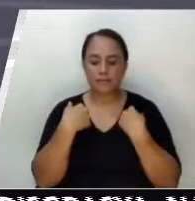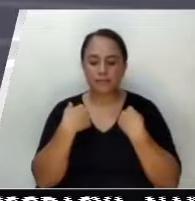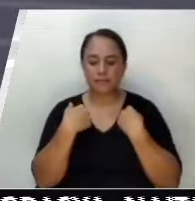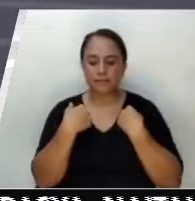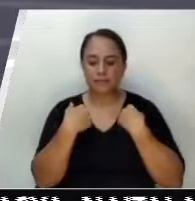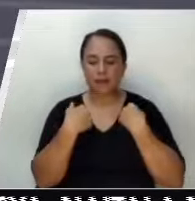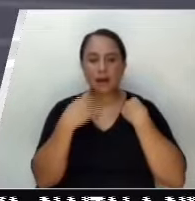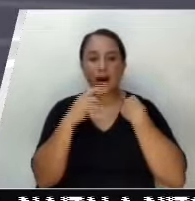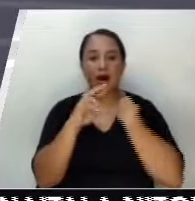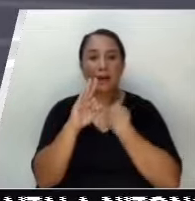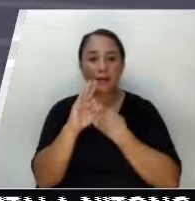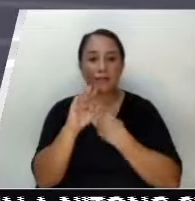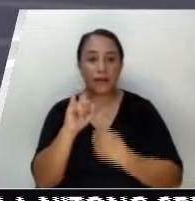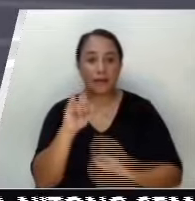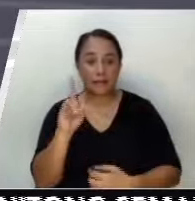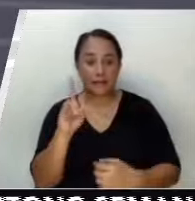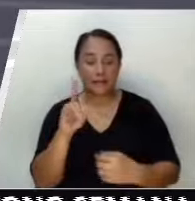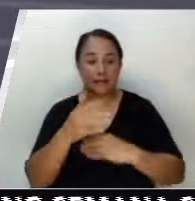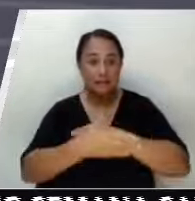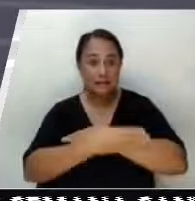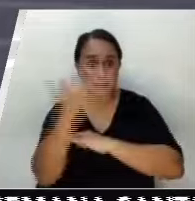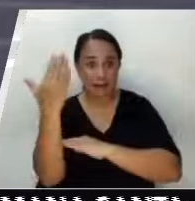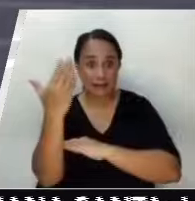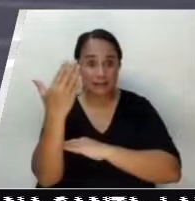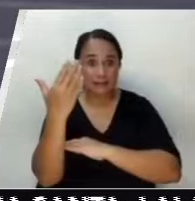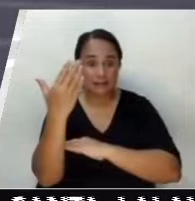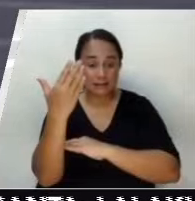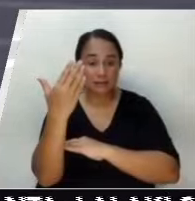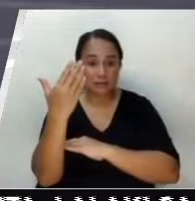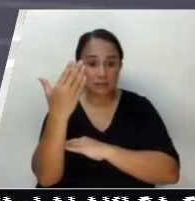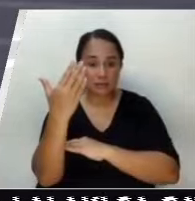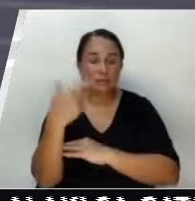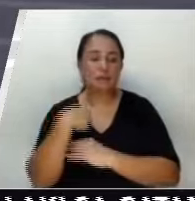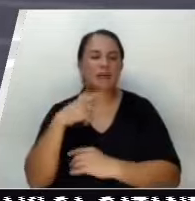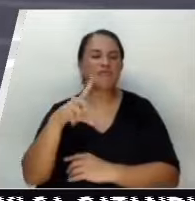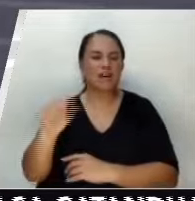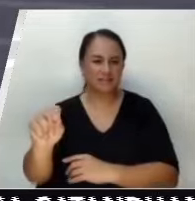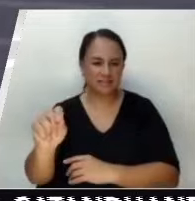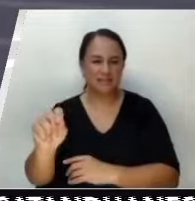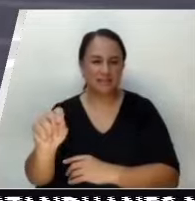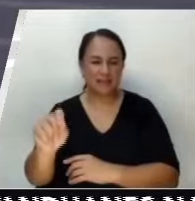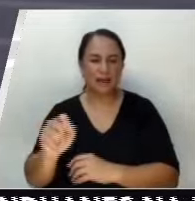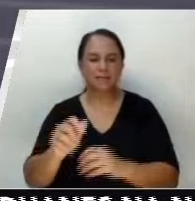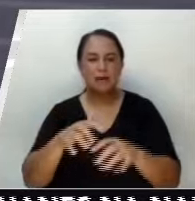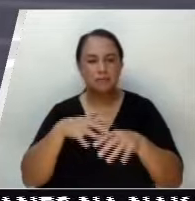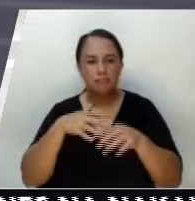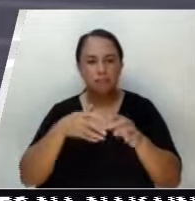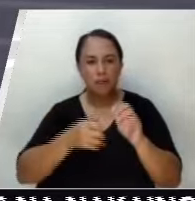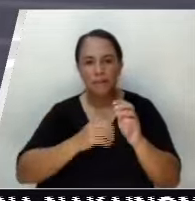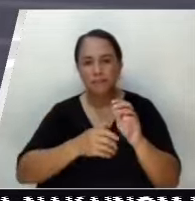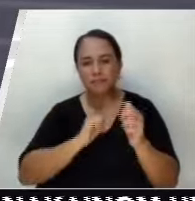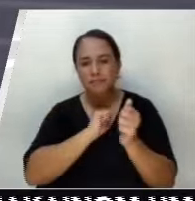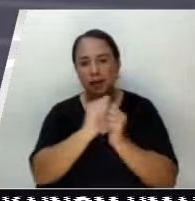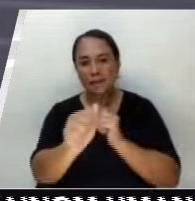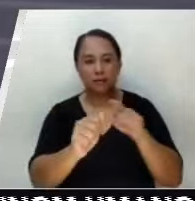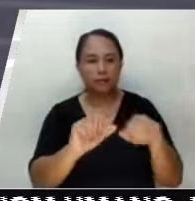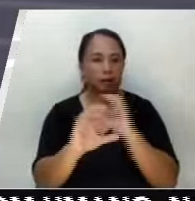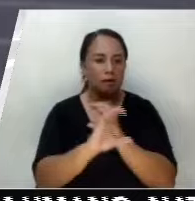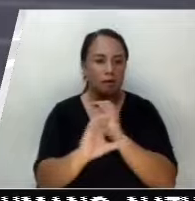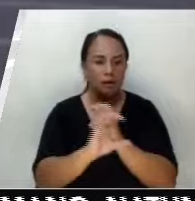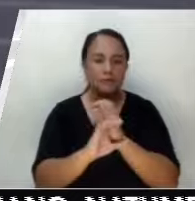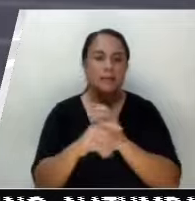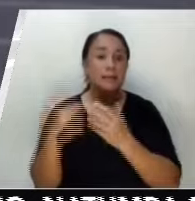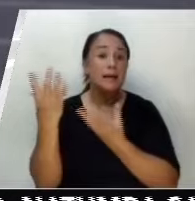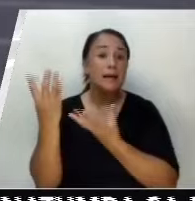RFID na toll gate yung barrier up para mas mabilis na makausad at makalabas sa mga sasakyan. Yan ang latest mula rito